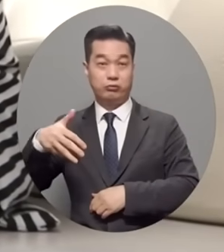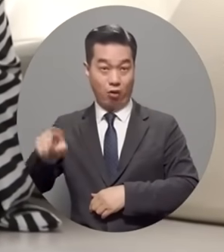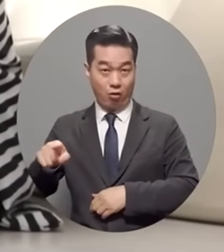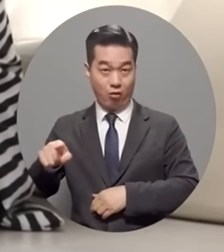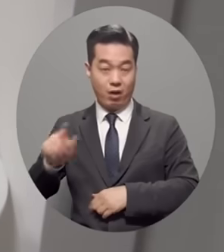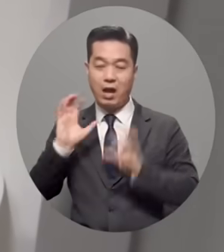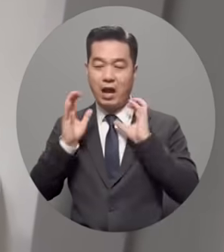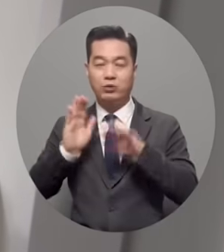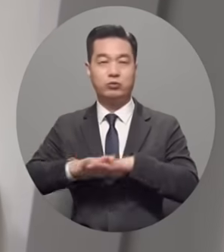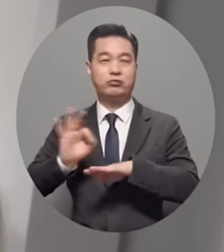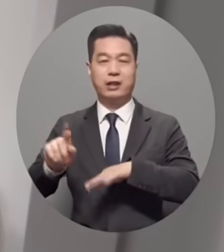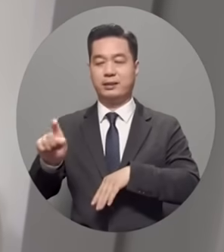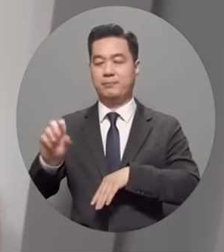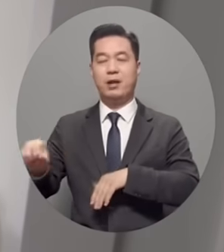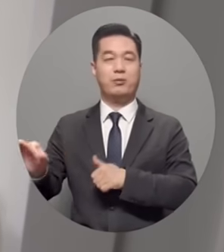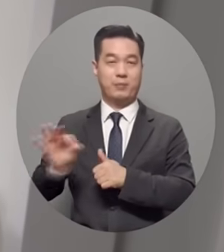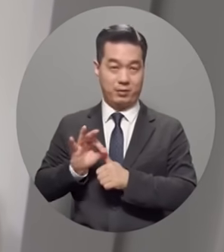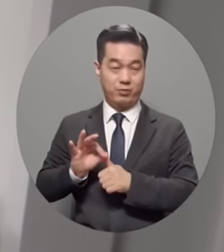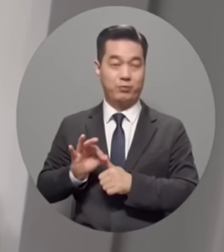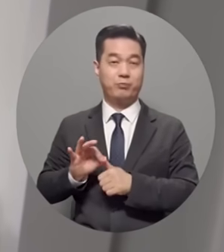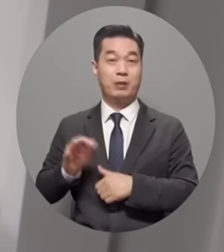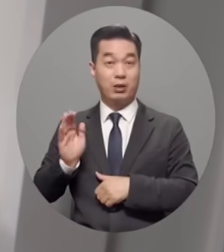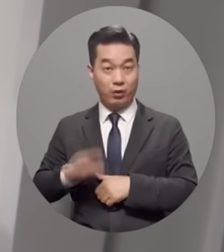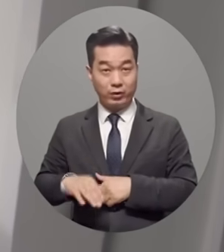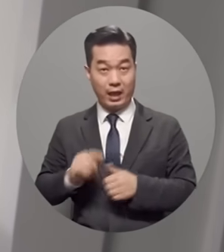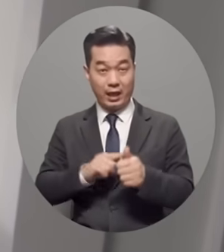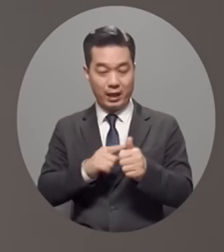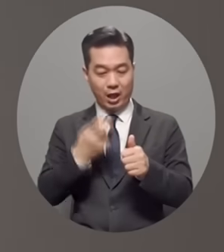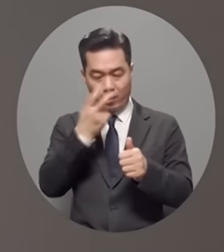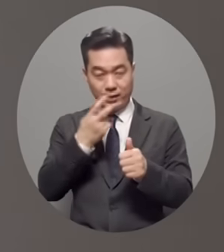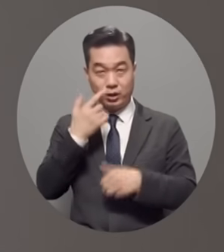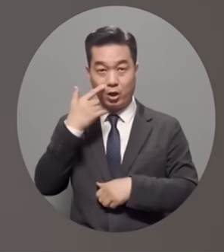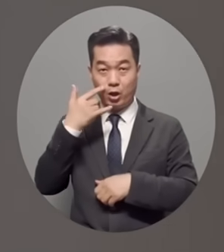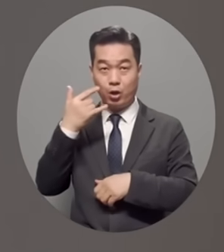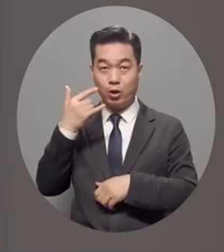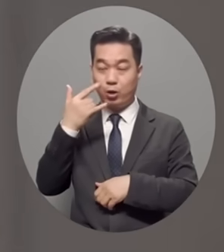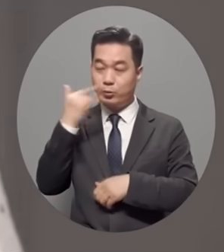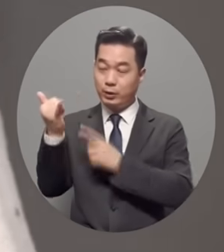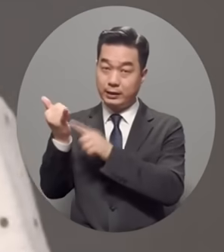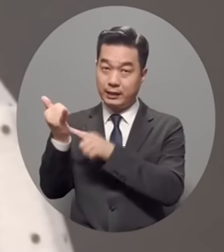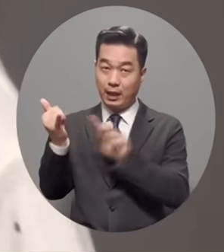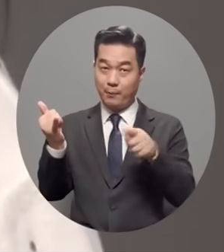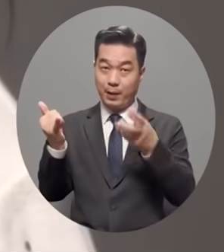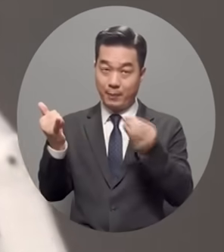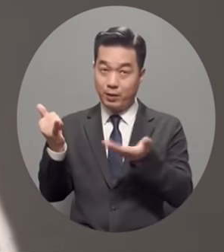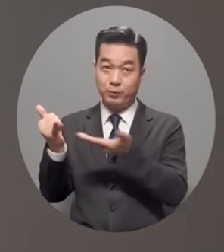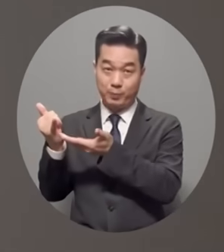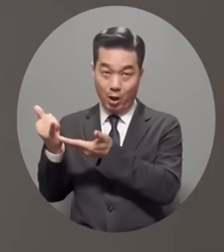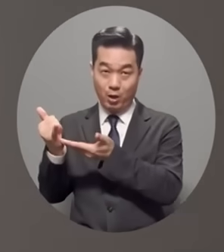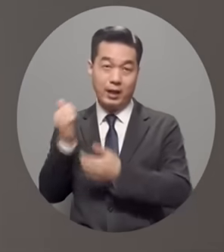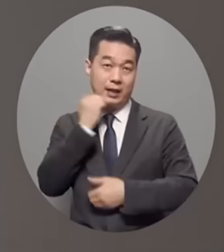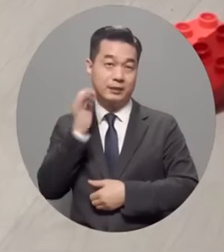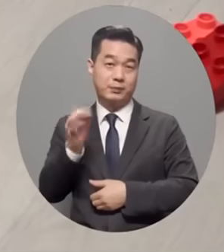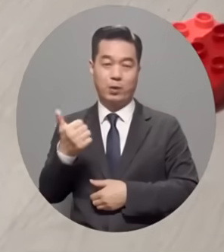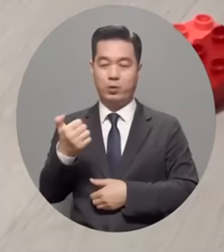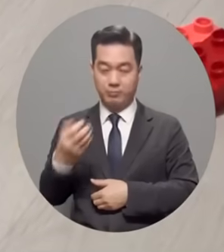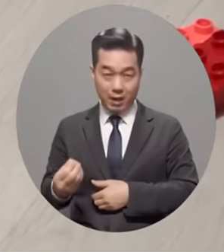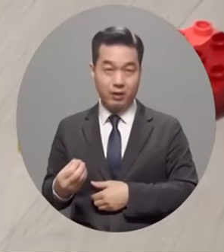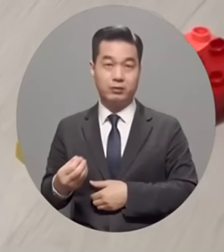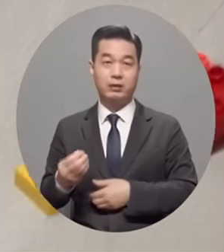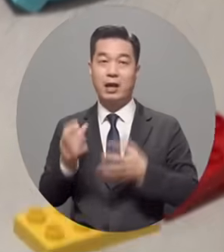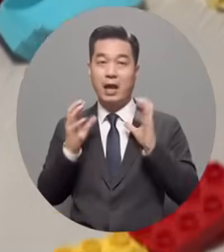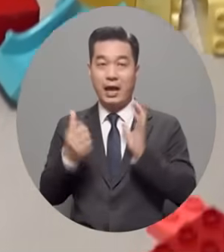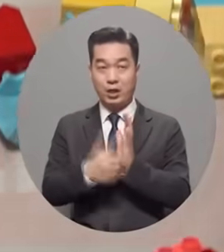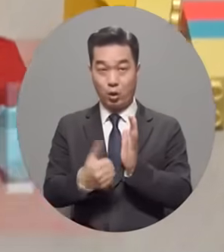받습니다. 그런데 여기에 지우를 봐주는 부모님께 드리는 100만 원, 간식비만 50만 원,